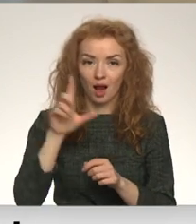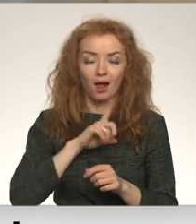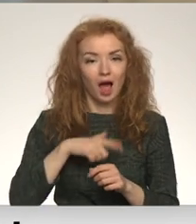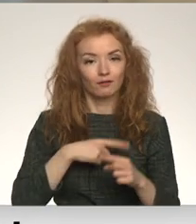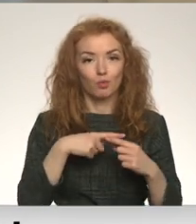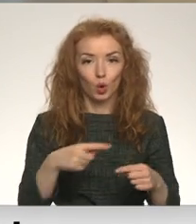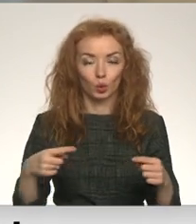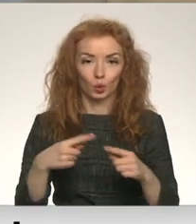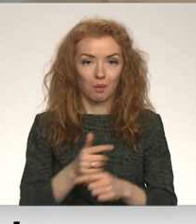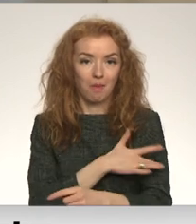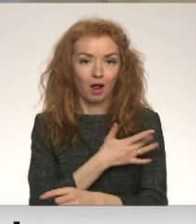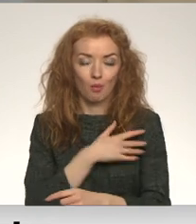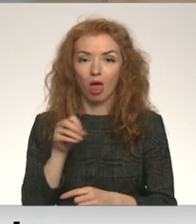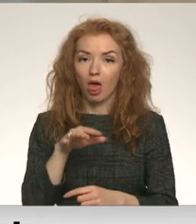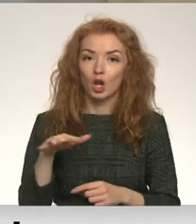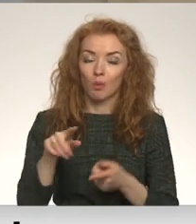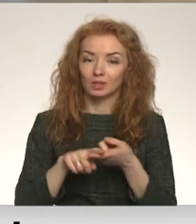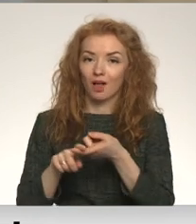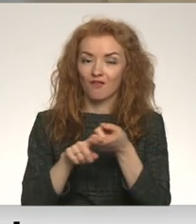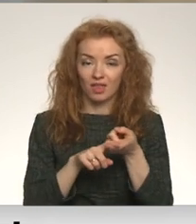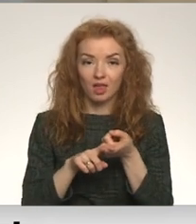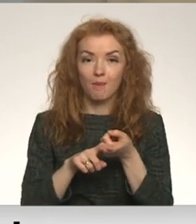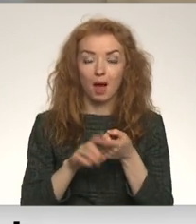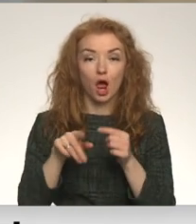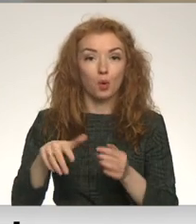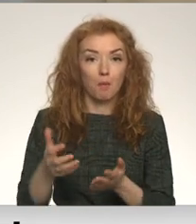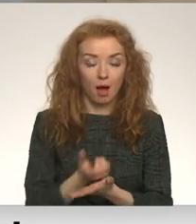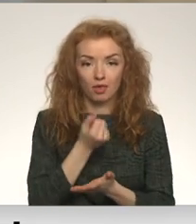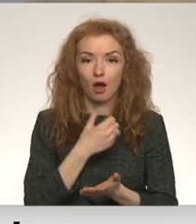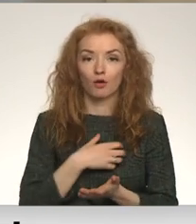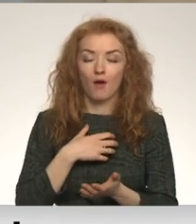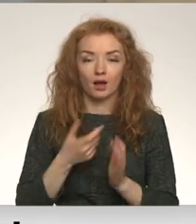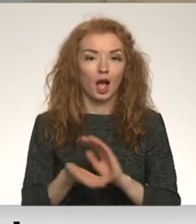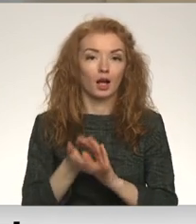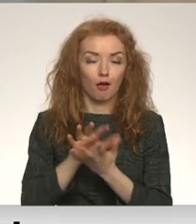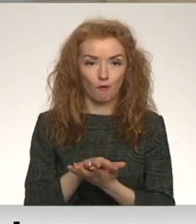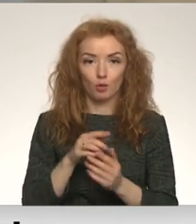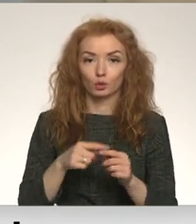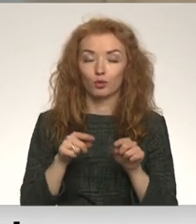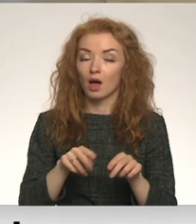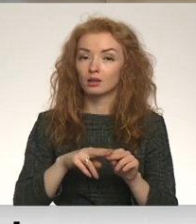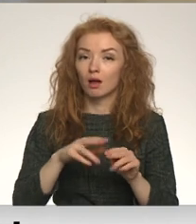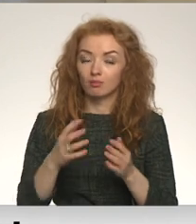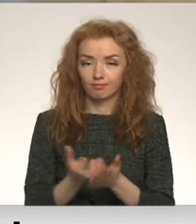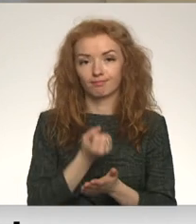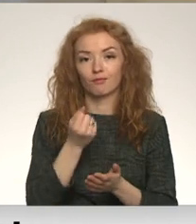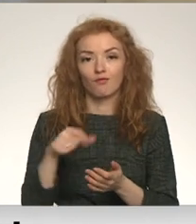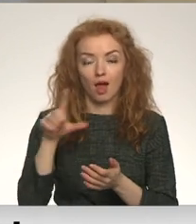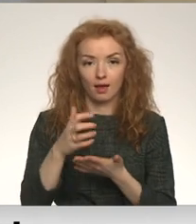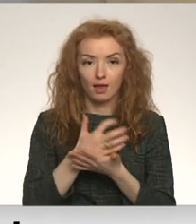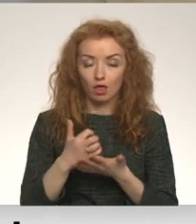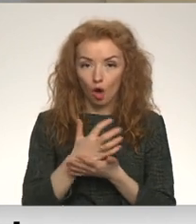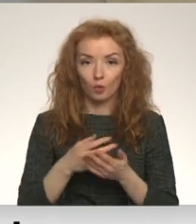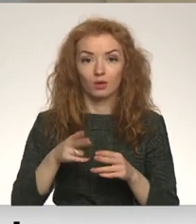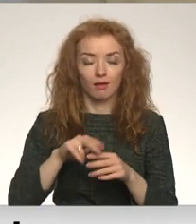un pakalpojumus Eiropas Savienības tirgos. Lai to panākt, vajadzīgas reformas. Tas arī ļaut iegūt vairāk ienākumu, ko